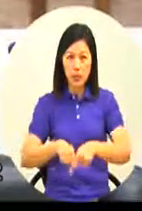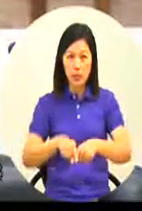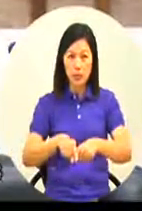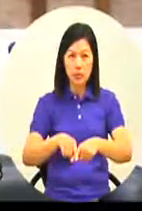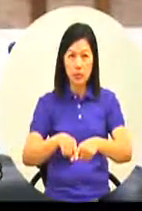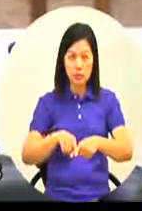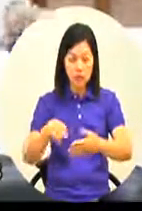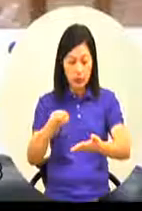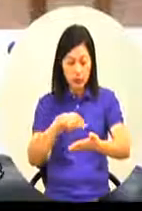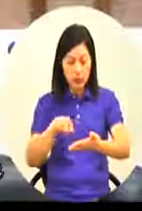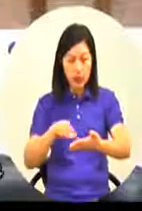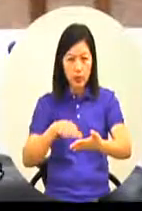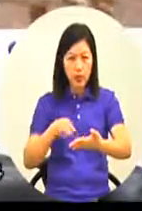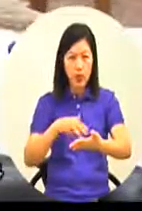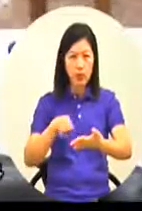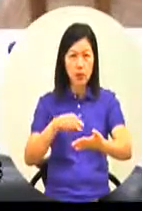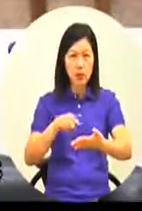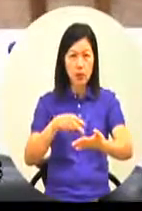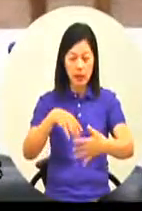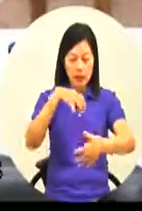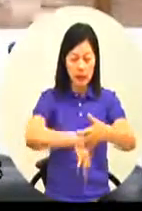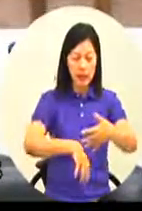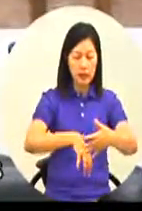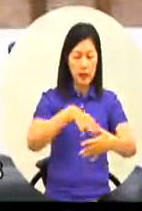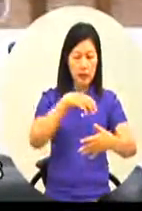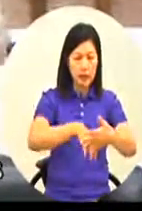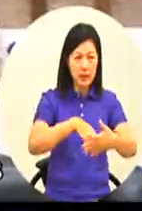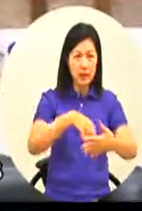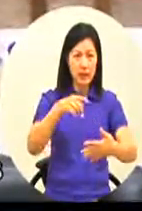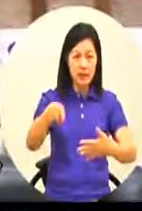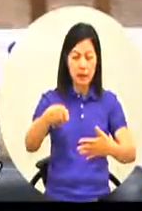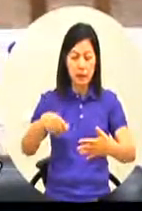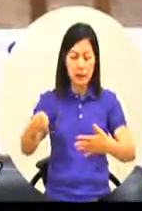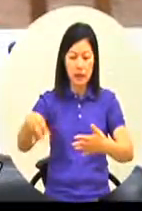拢来看隧道，人伫内底去，啊，拢来顺隧道安尼对倒。